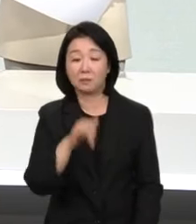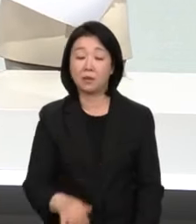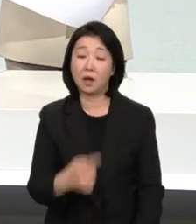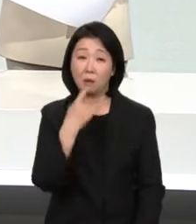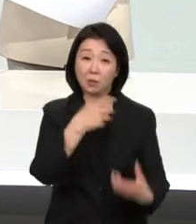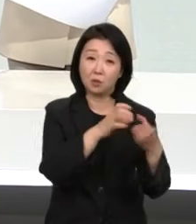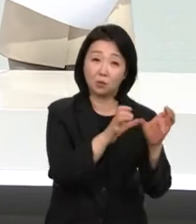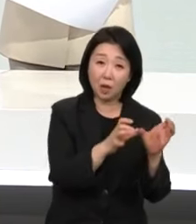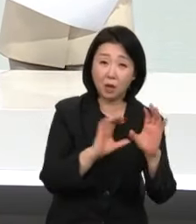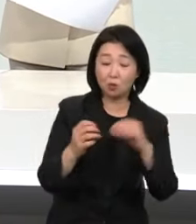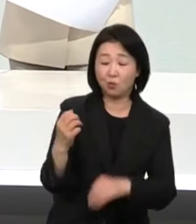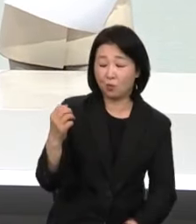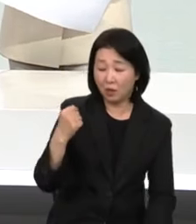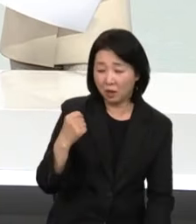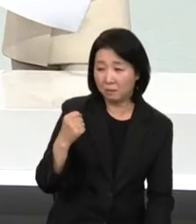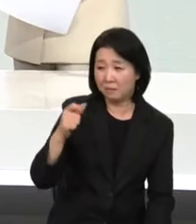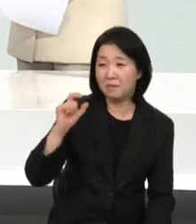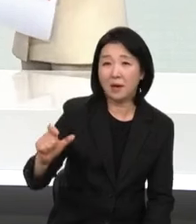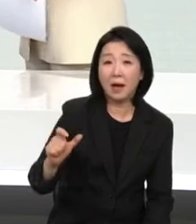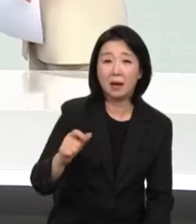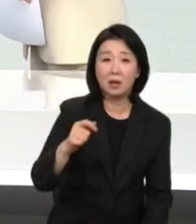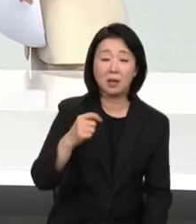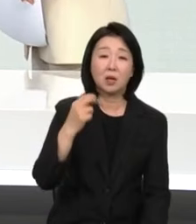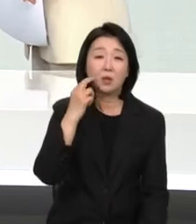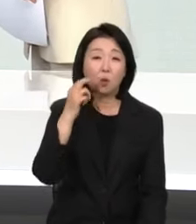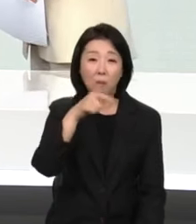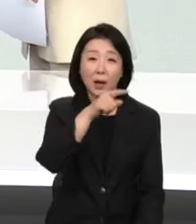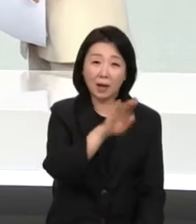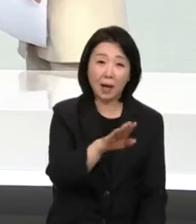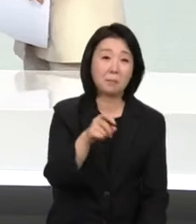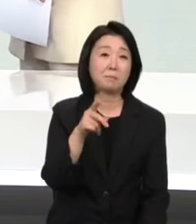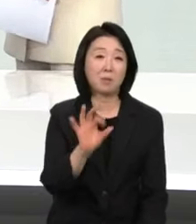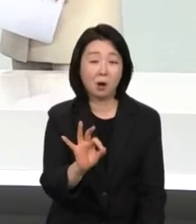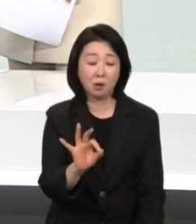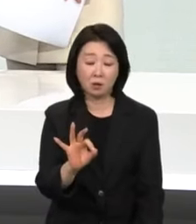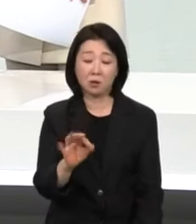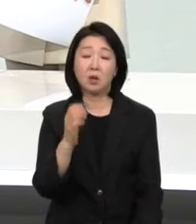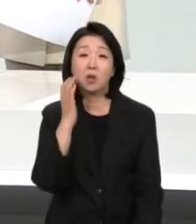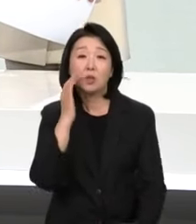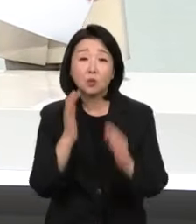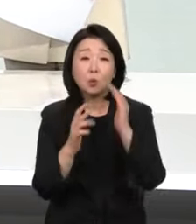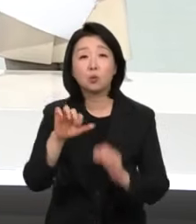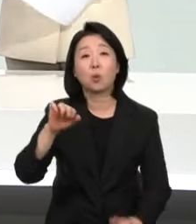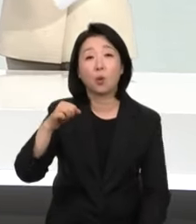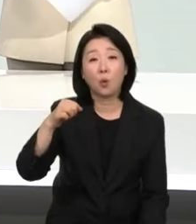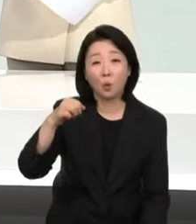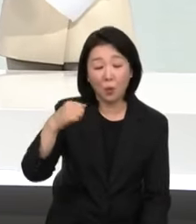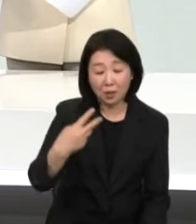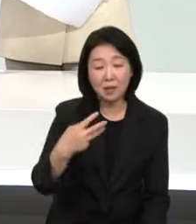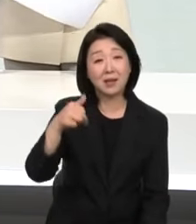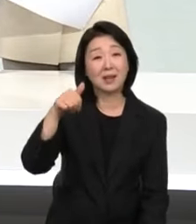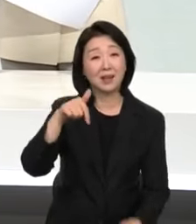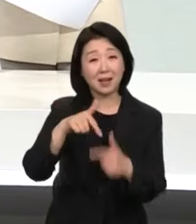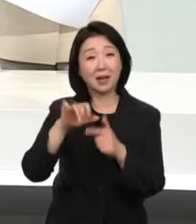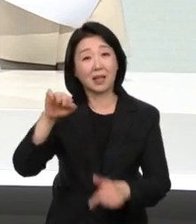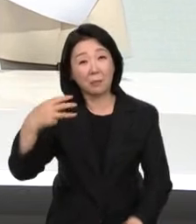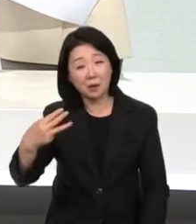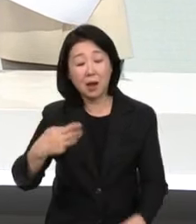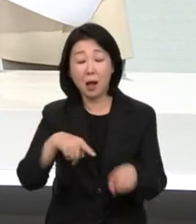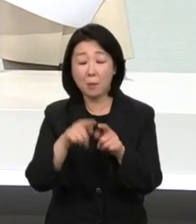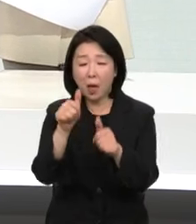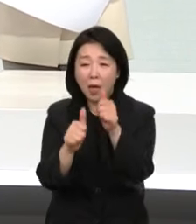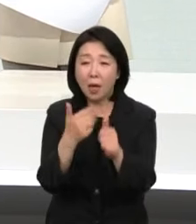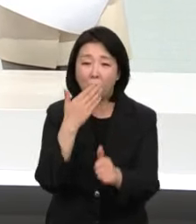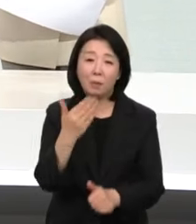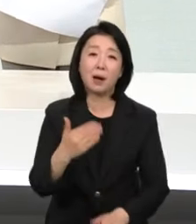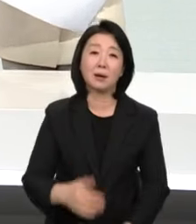민주당은 국민의힘의 세가 강한 송파갑과 병, 그리고 서초 을과 강남 을까지 한번 해볼 만한